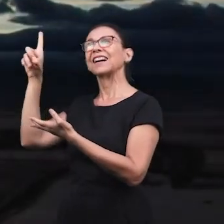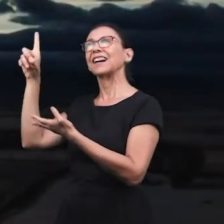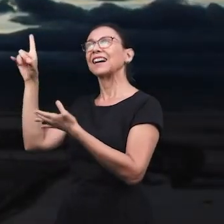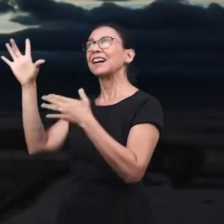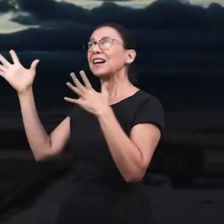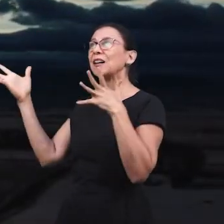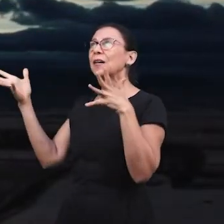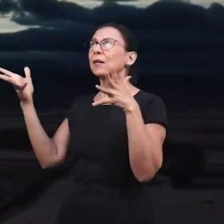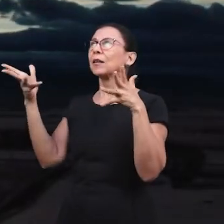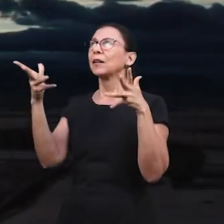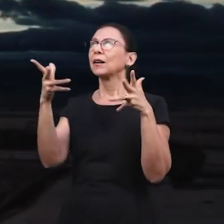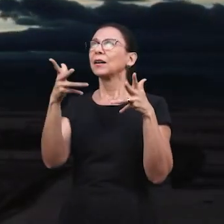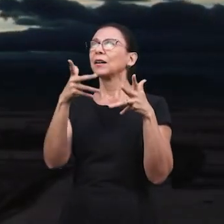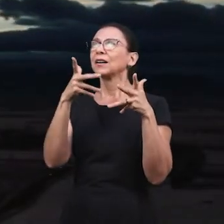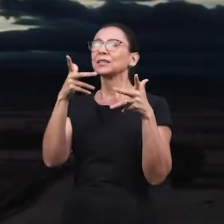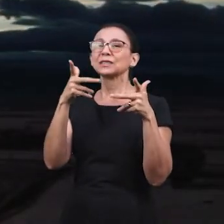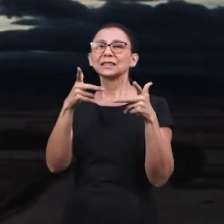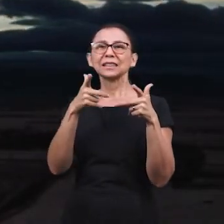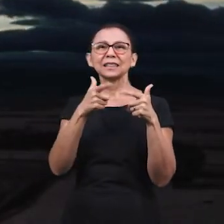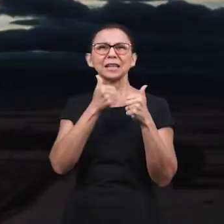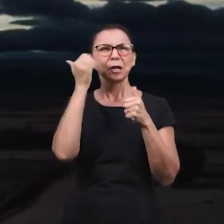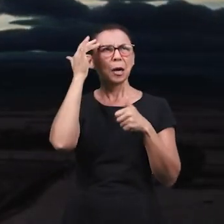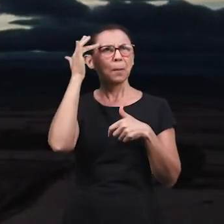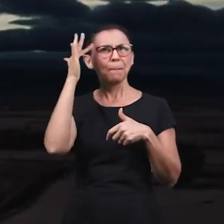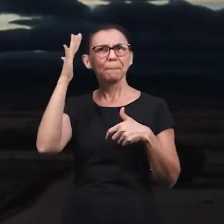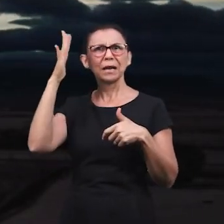Это будет славный